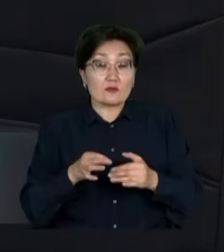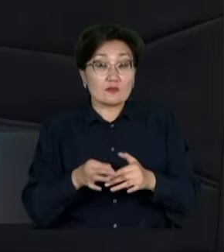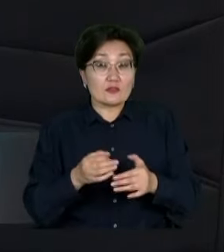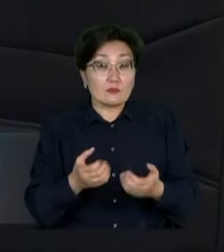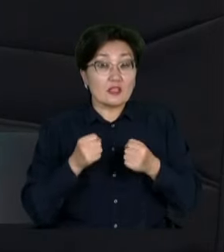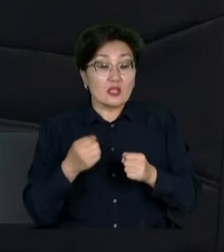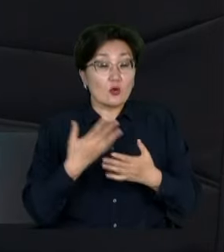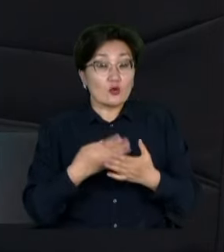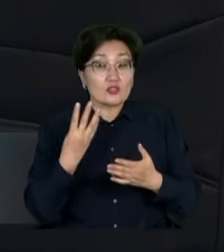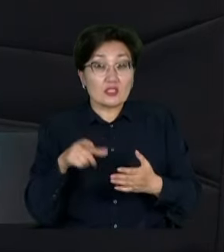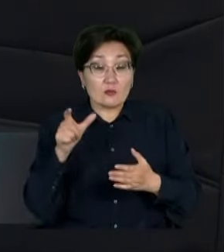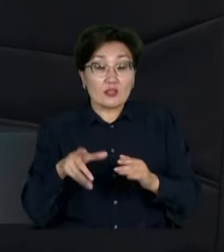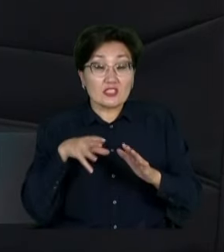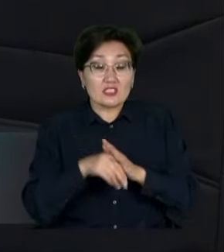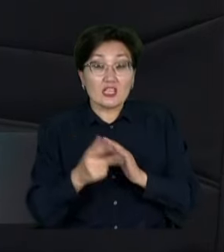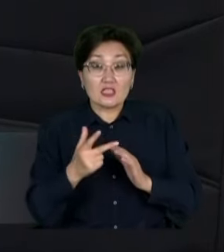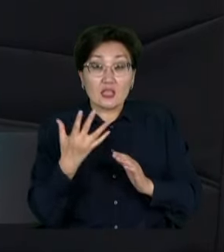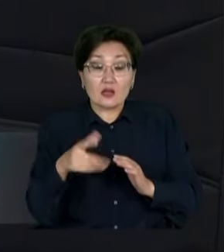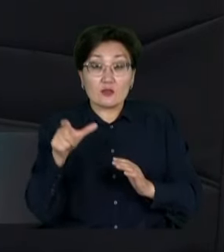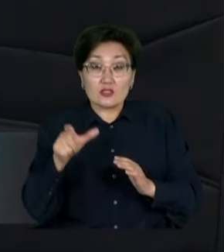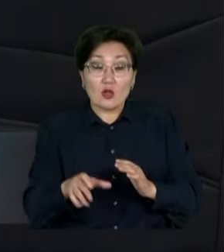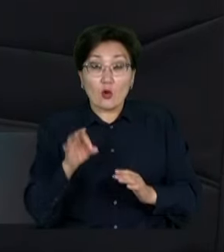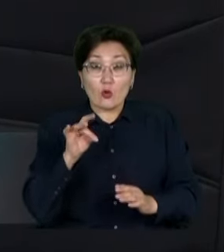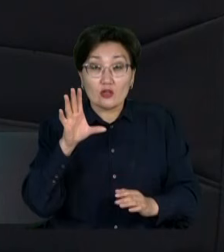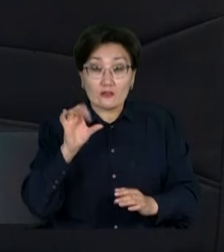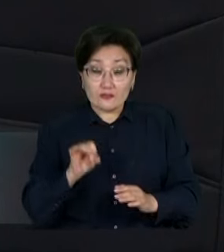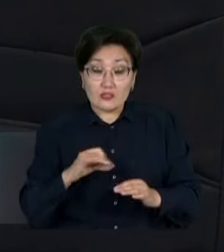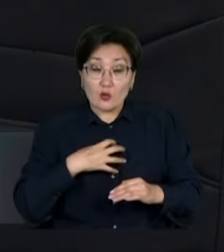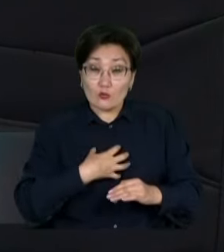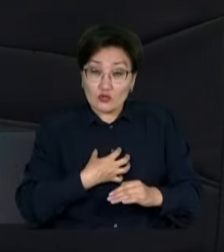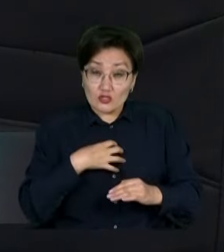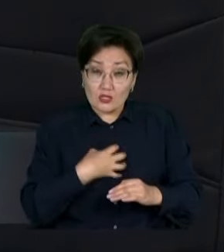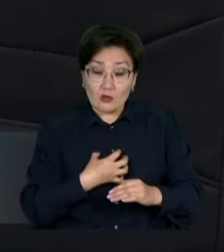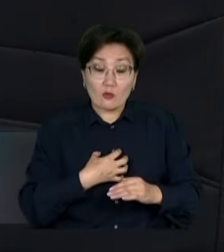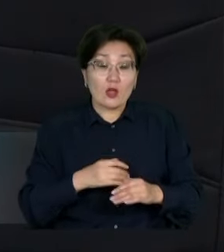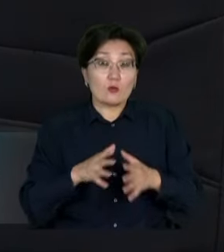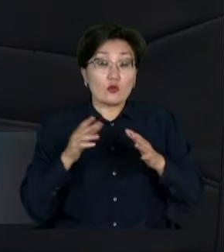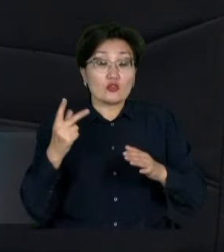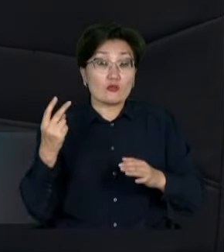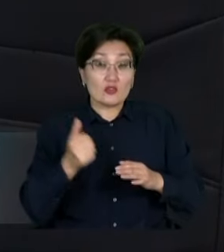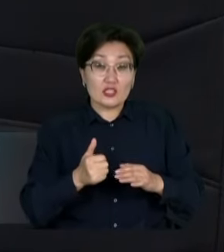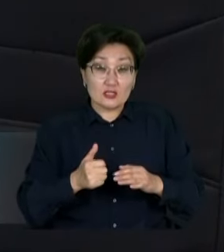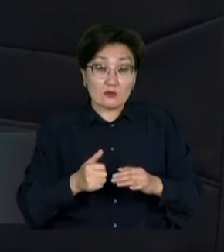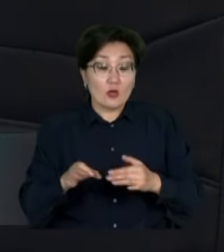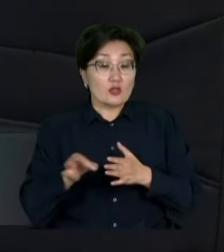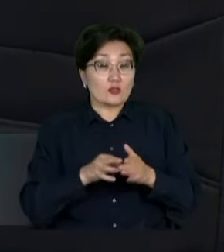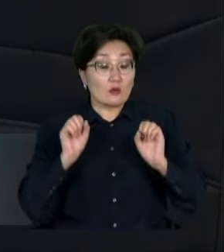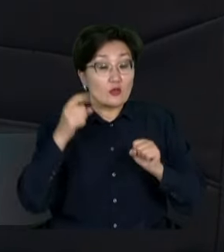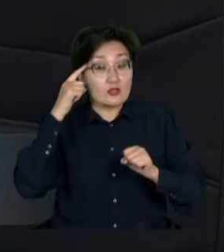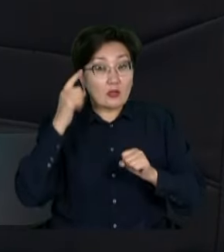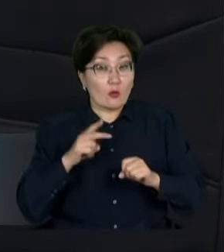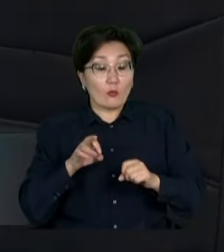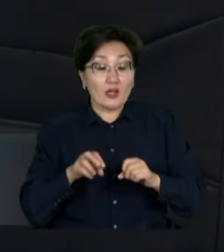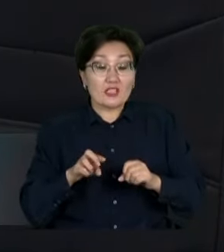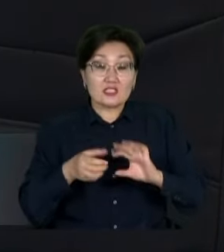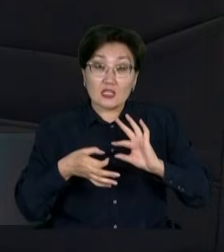40 людей. Это из них 35 только с ОРВИ, с кашлем. У всех кашель больше 2 недель. Сразу можно подумать об